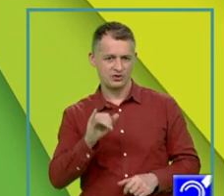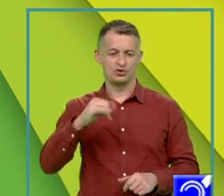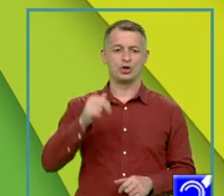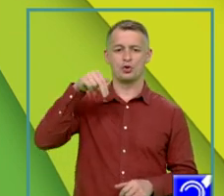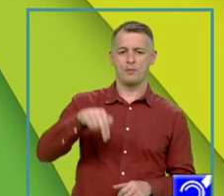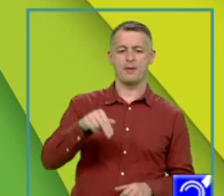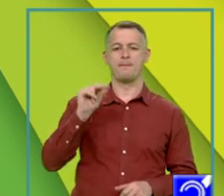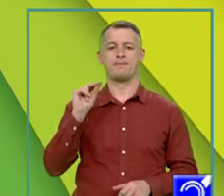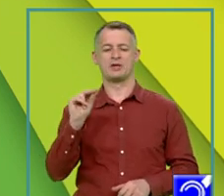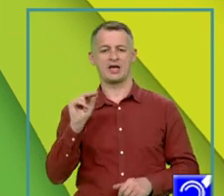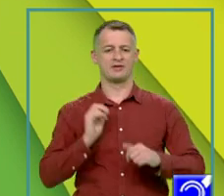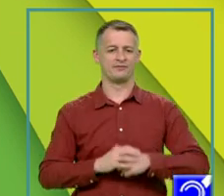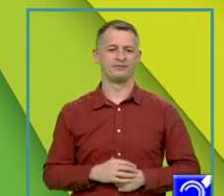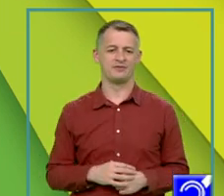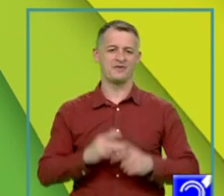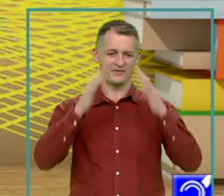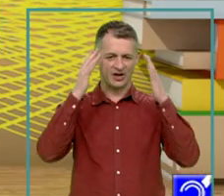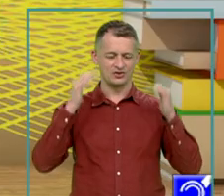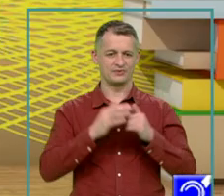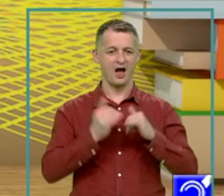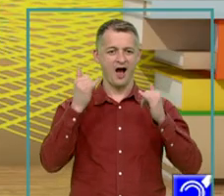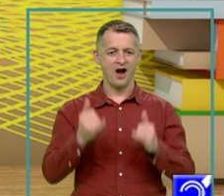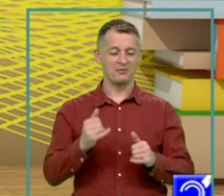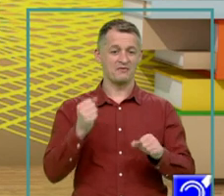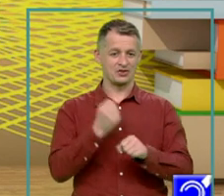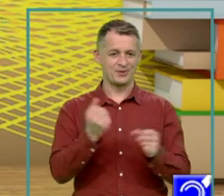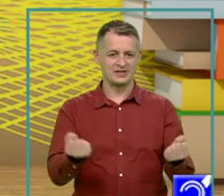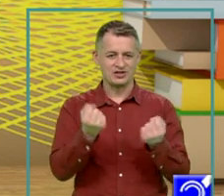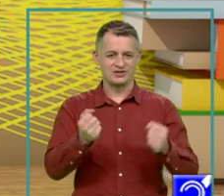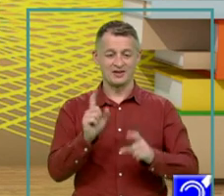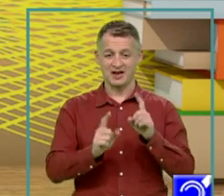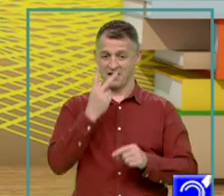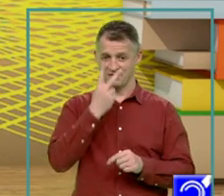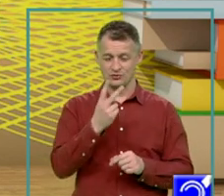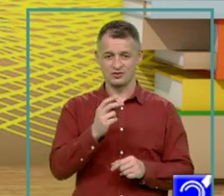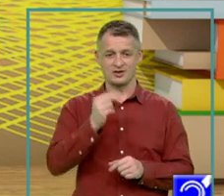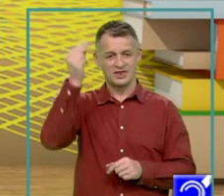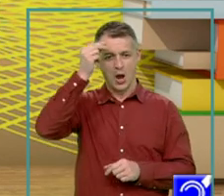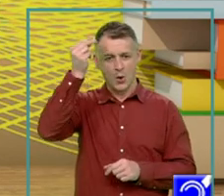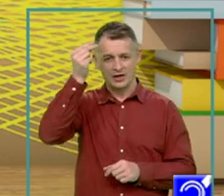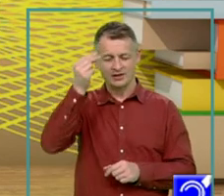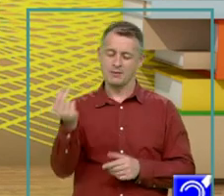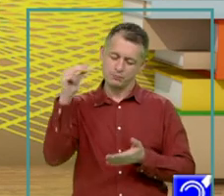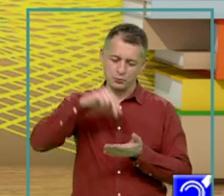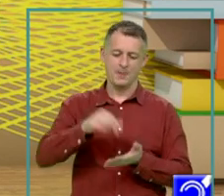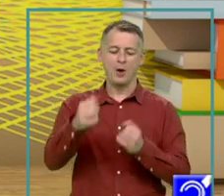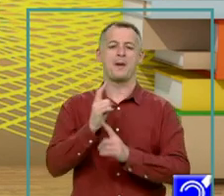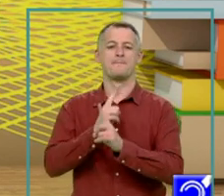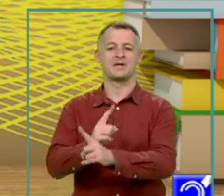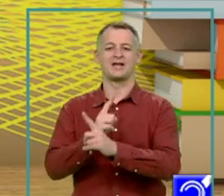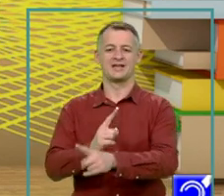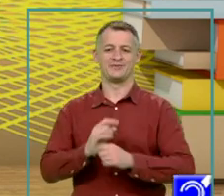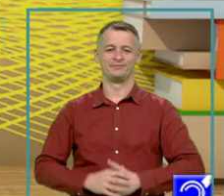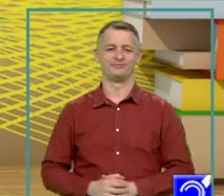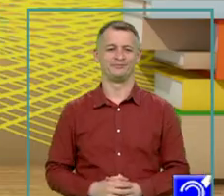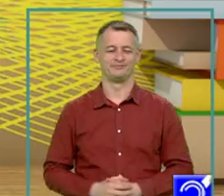fericit acum să facem și niște exerciții dacă am văzut pe oria Hai să și punem în practică primul